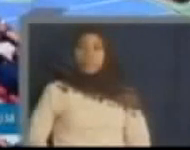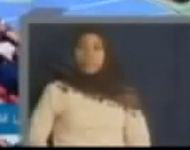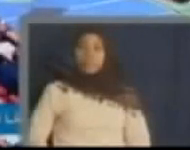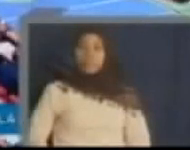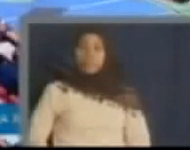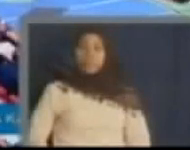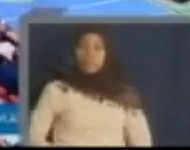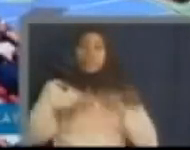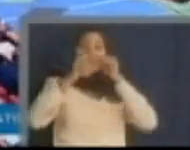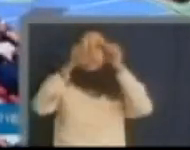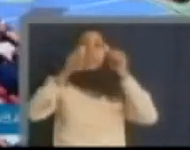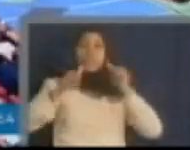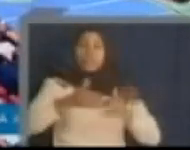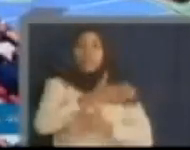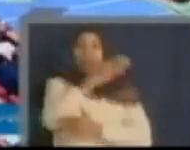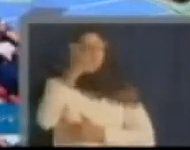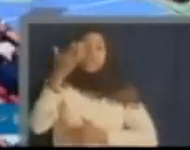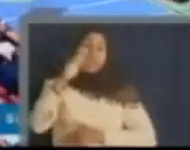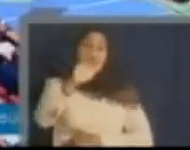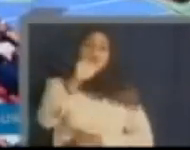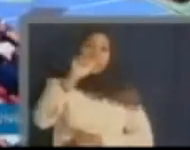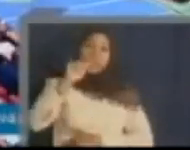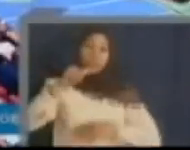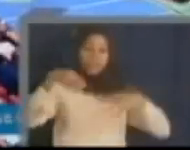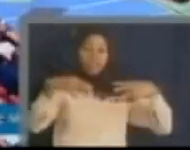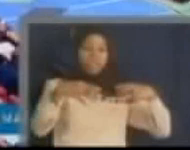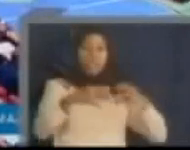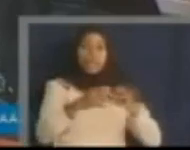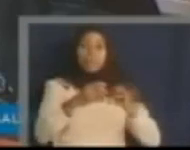Tangazo jingine ni la kuitisha kamati ya uongozi.